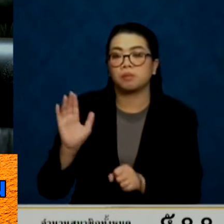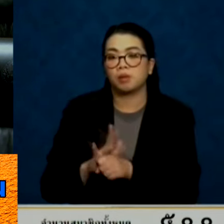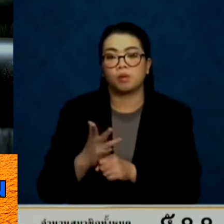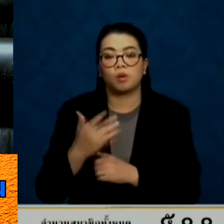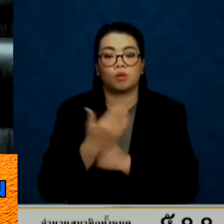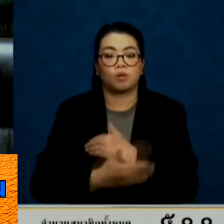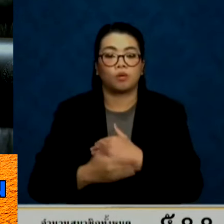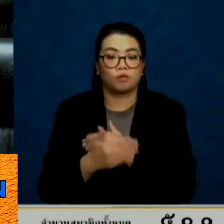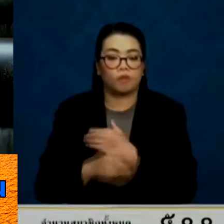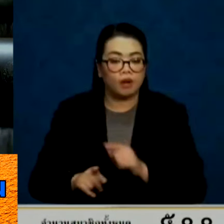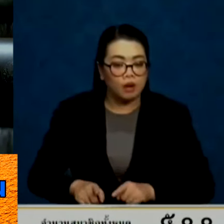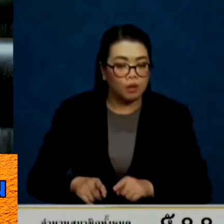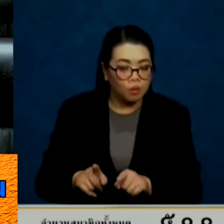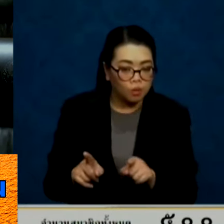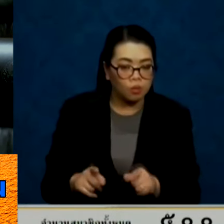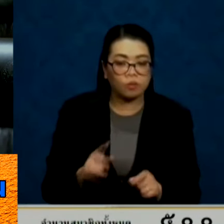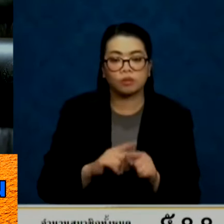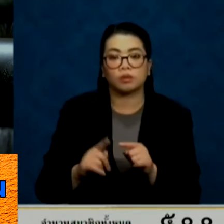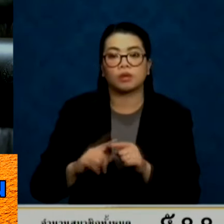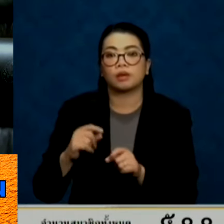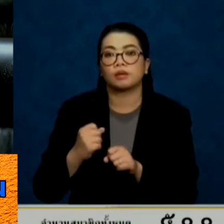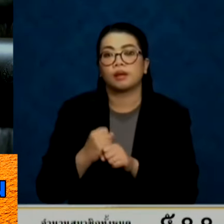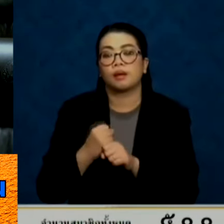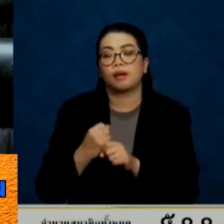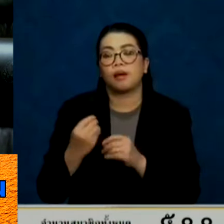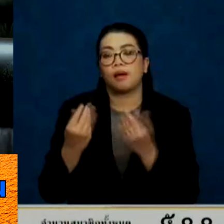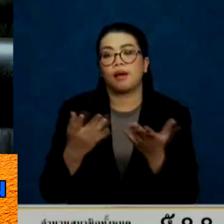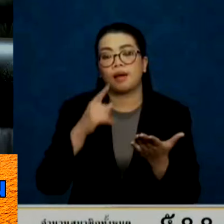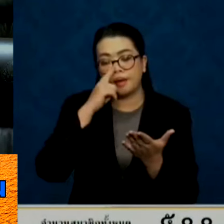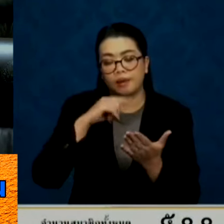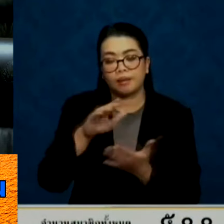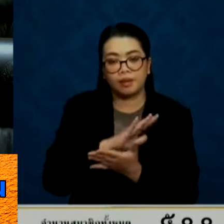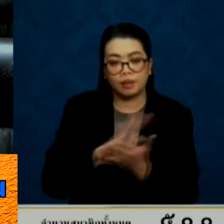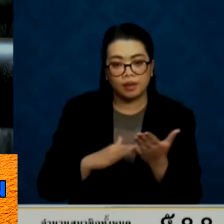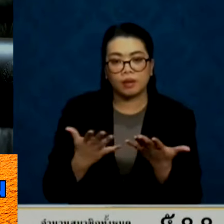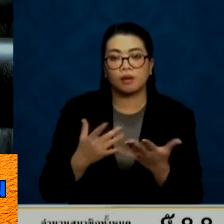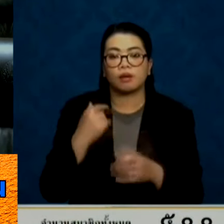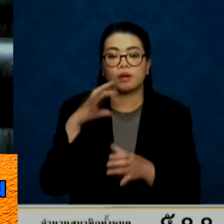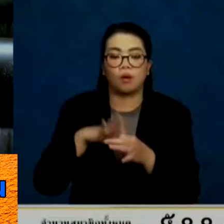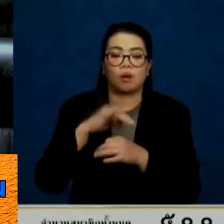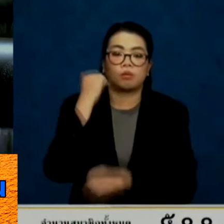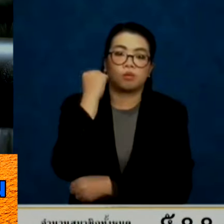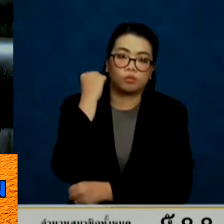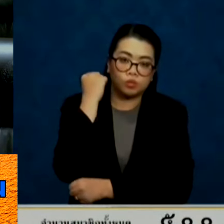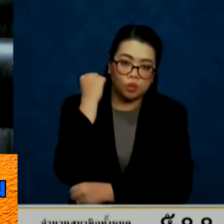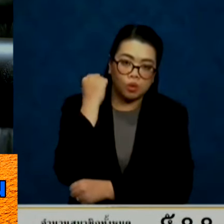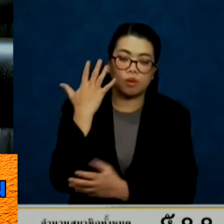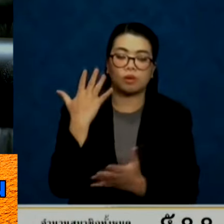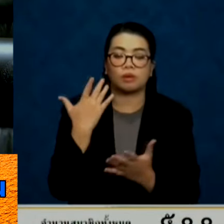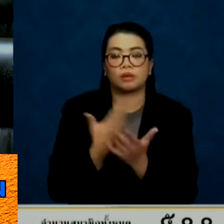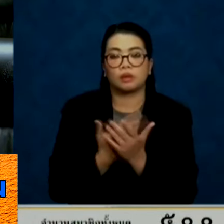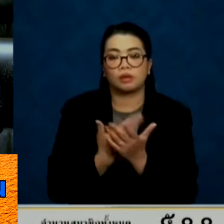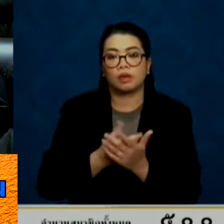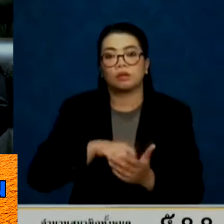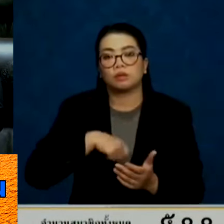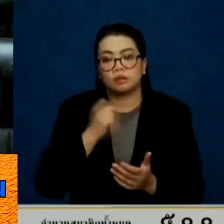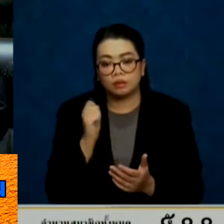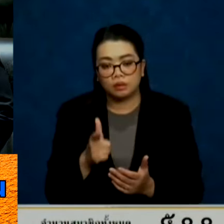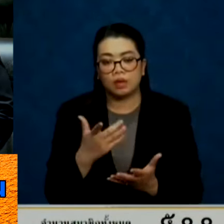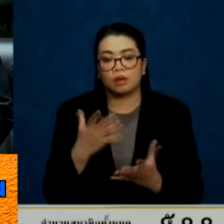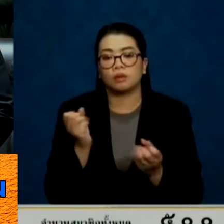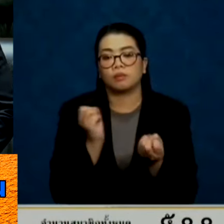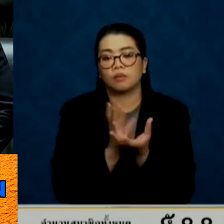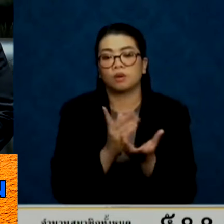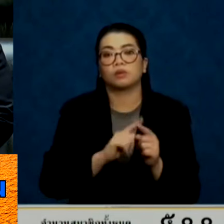ไฟลางคู่ น่าจะเป็หมดหมายทจะทำใหประเทศเราหลุดพ้นจากคามยากจนในเรื่องของการเสียงเงนไปกับคาพลังงาน